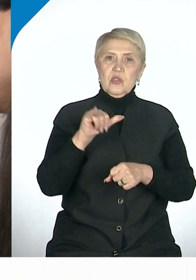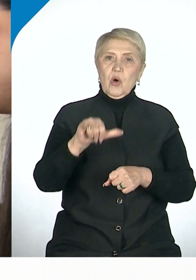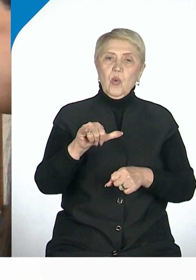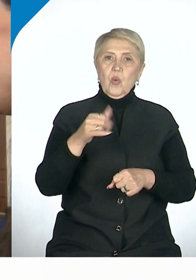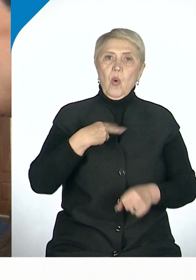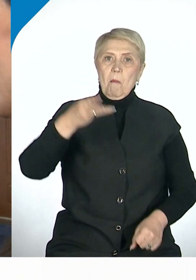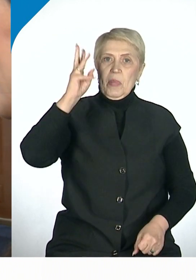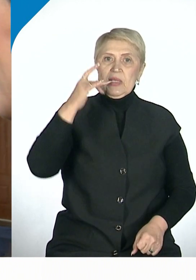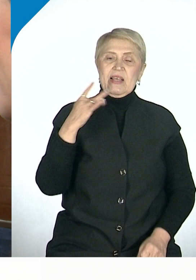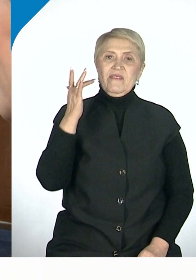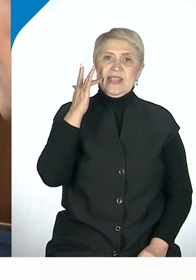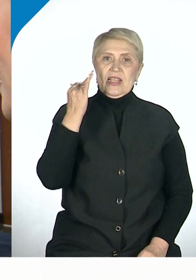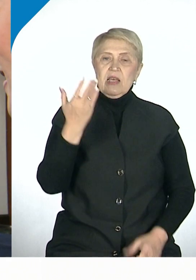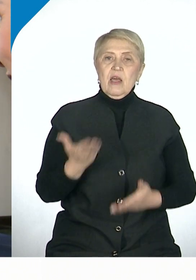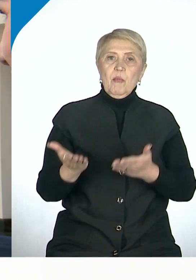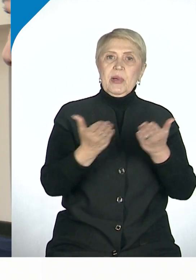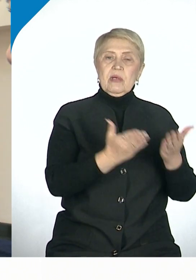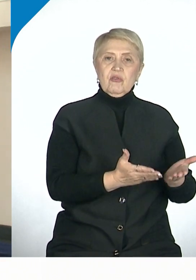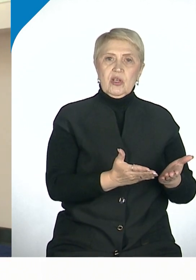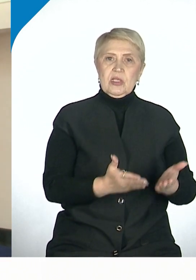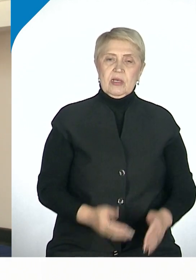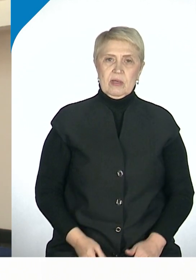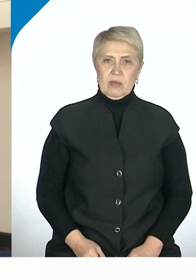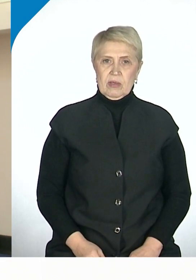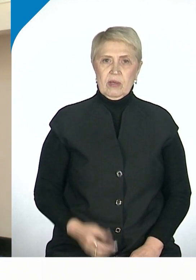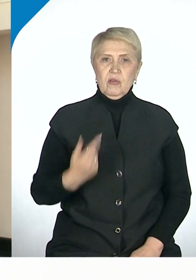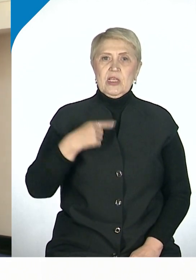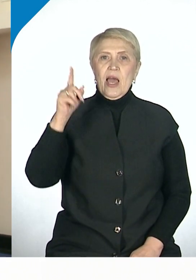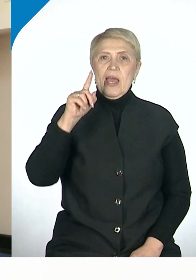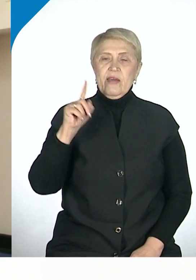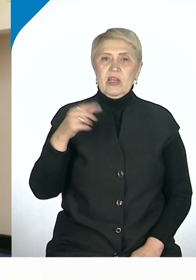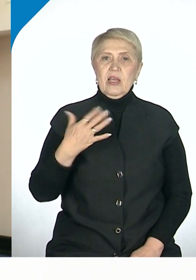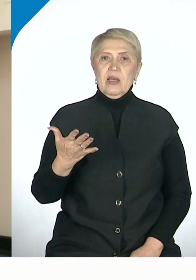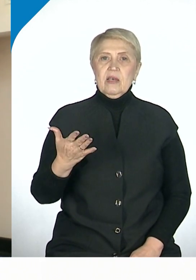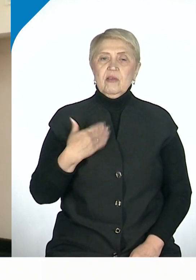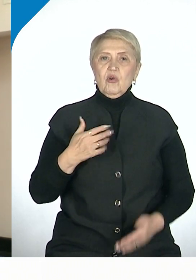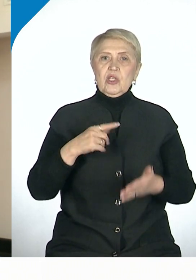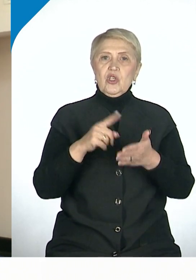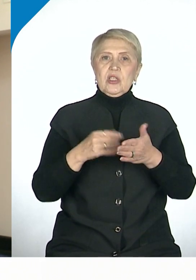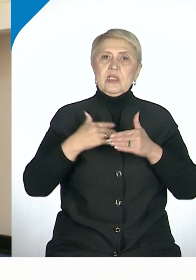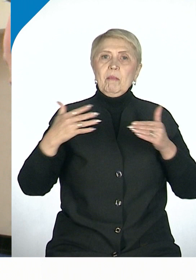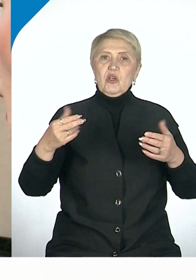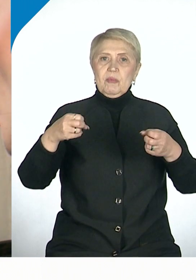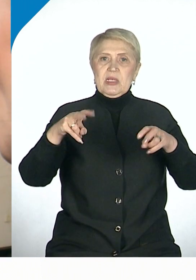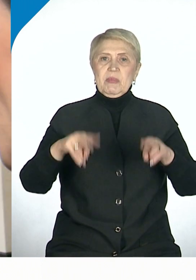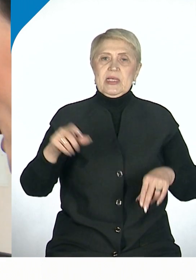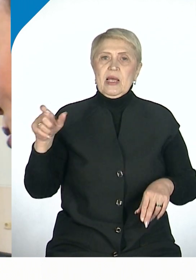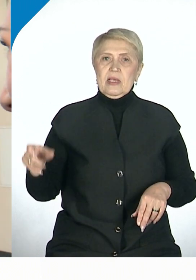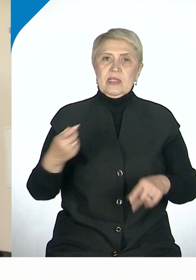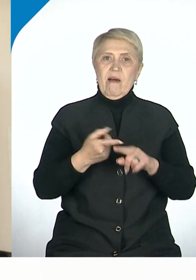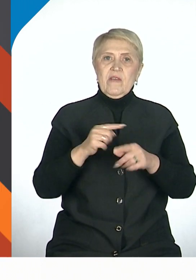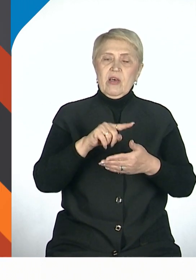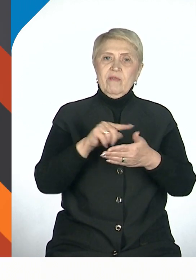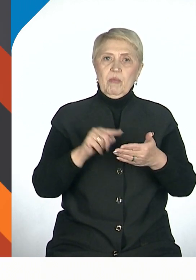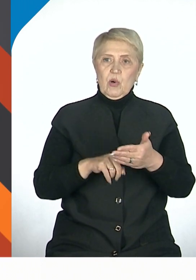и приглашают именно Маэля, потому что евреи считаются большими специалистами именно в этом вопросе. Рука